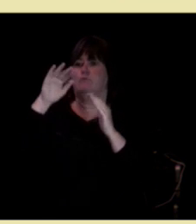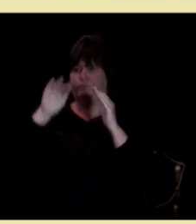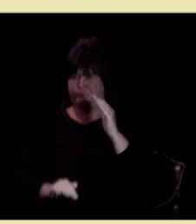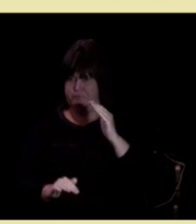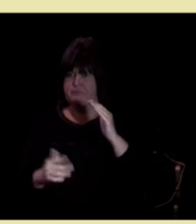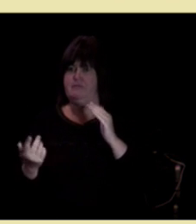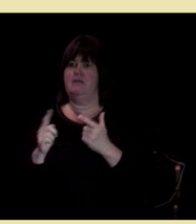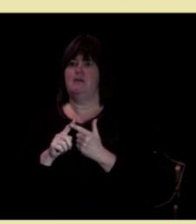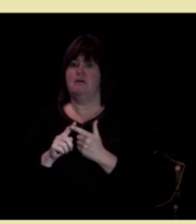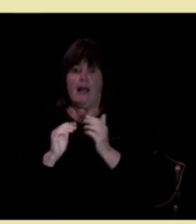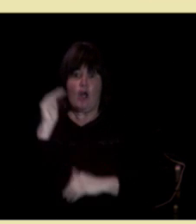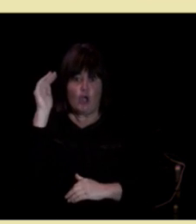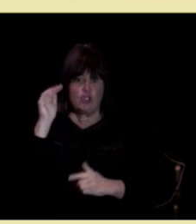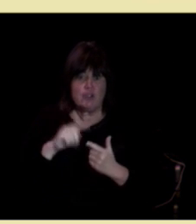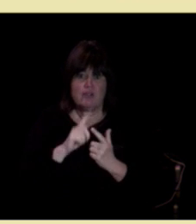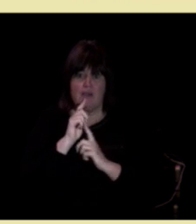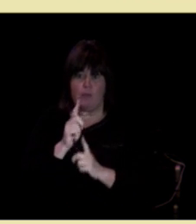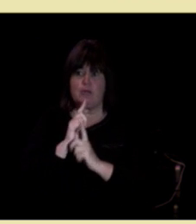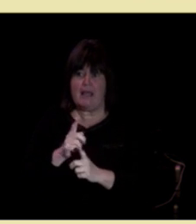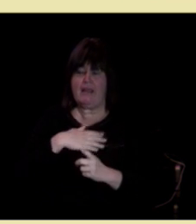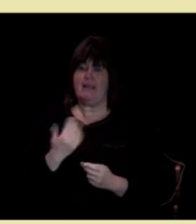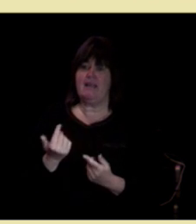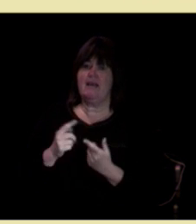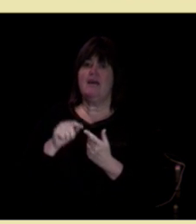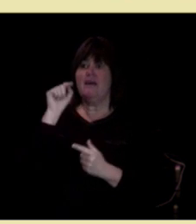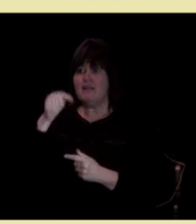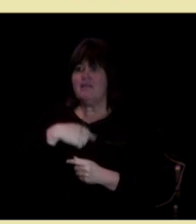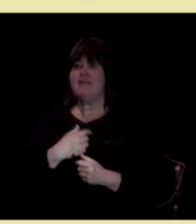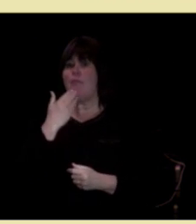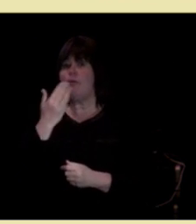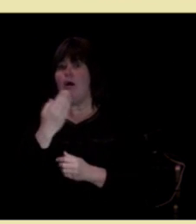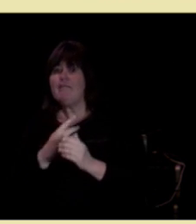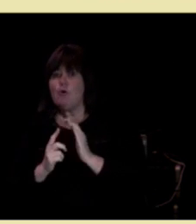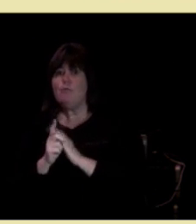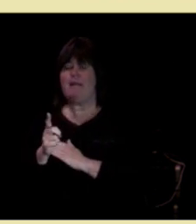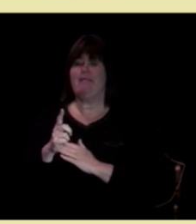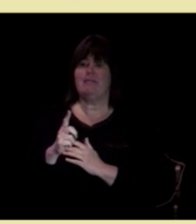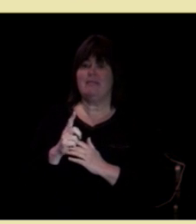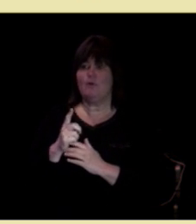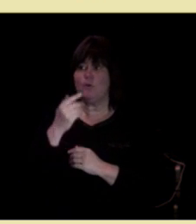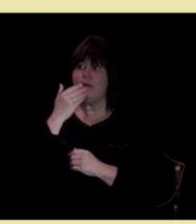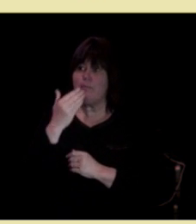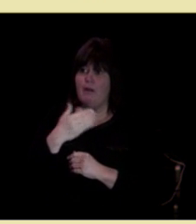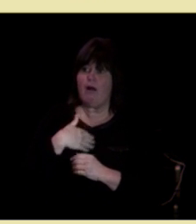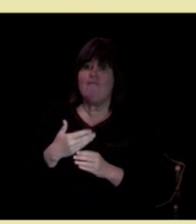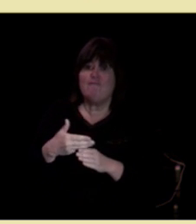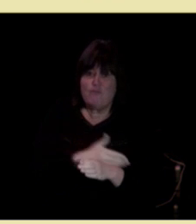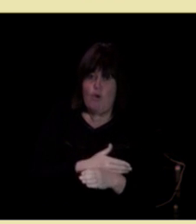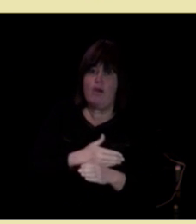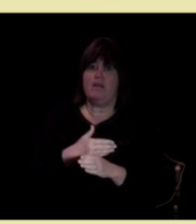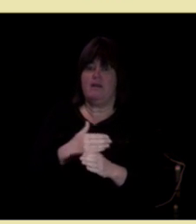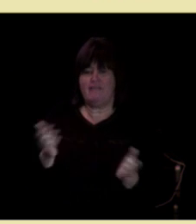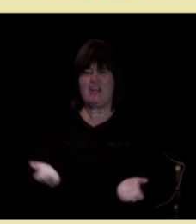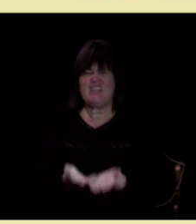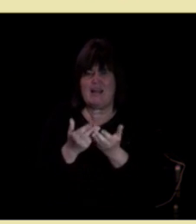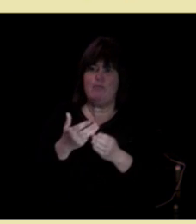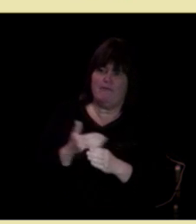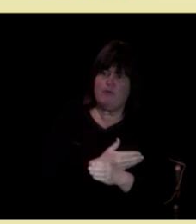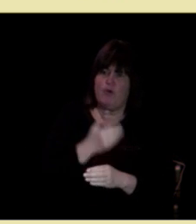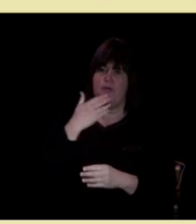og får hjulpet familien før det blir en barnevernssak. Samtidig så opplever barnevernstjenesten at de nå har mer